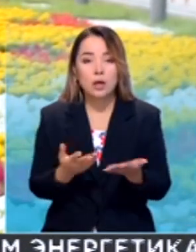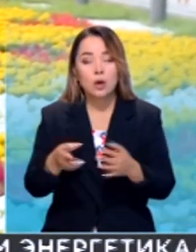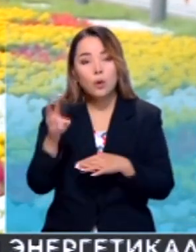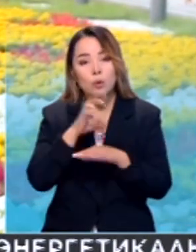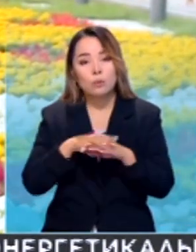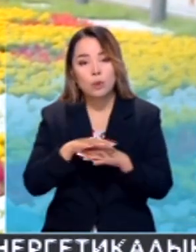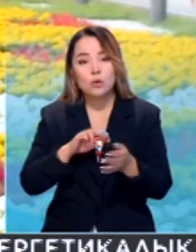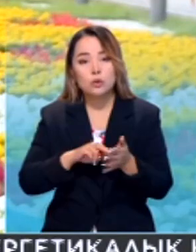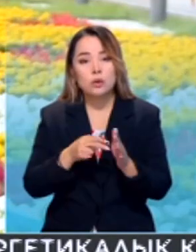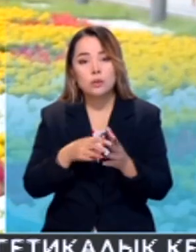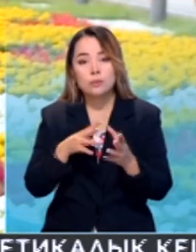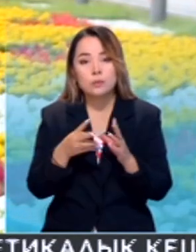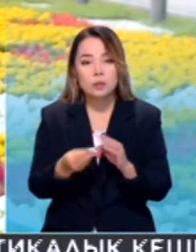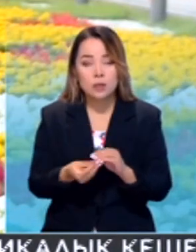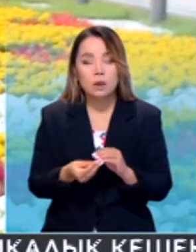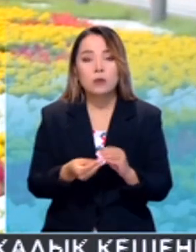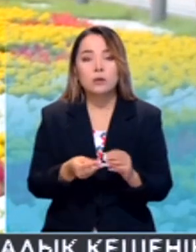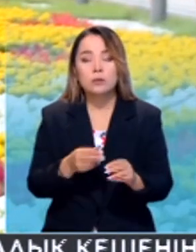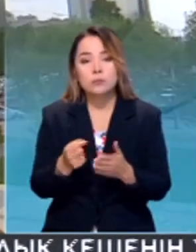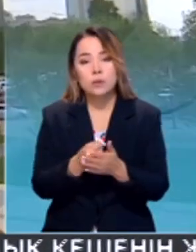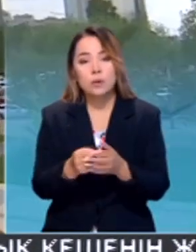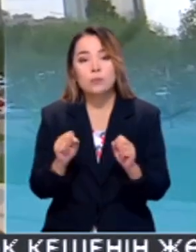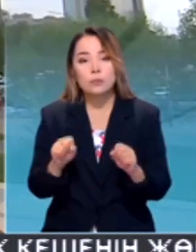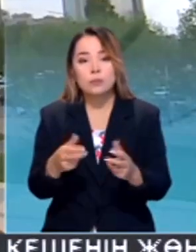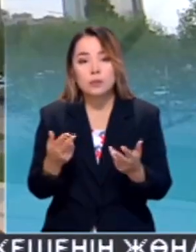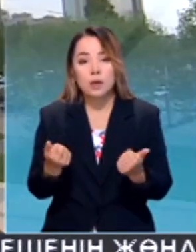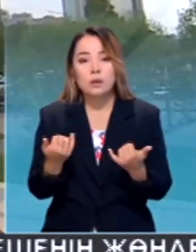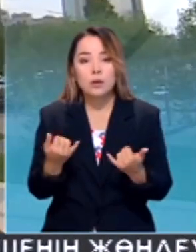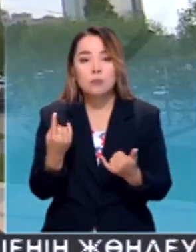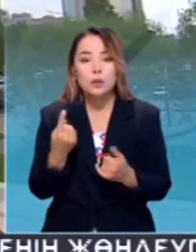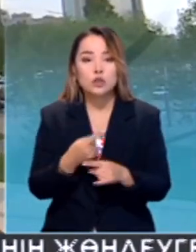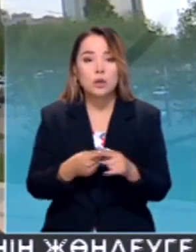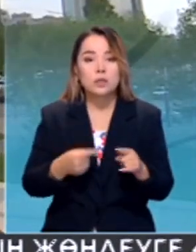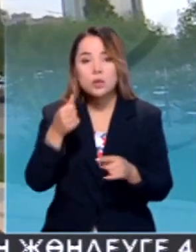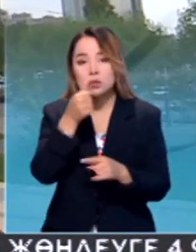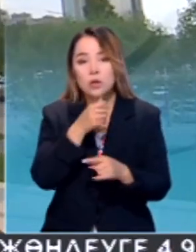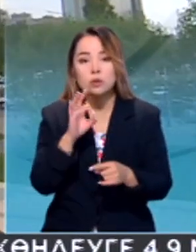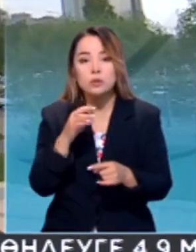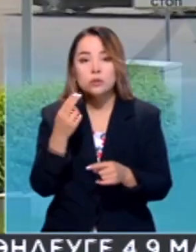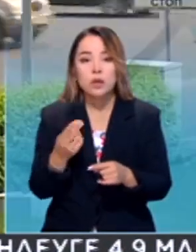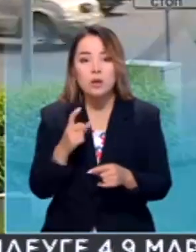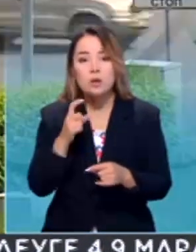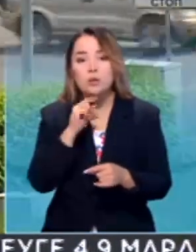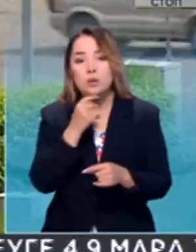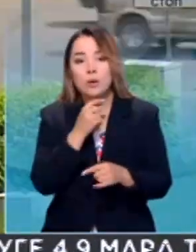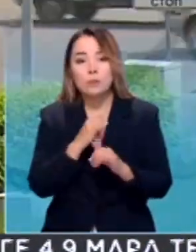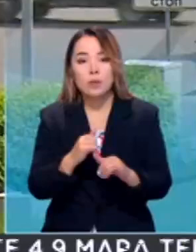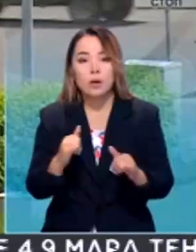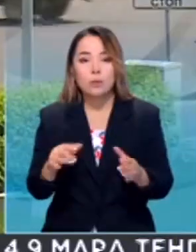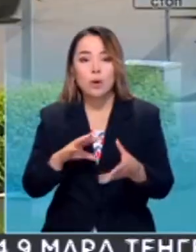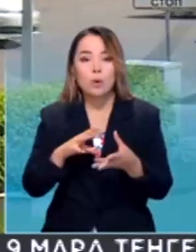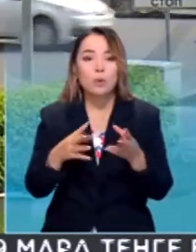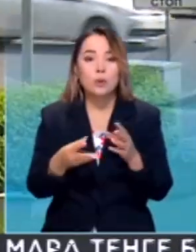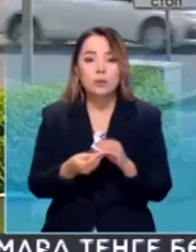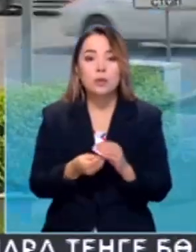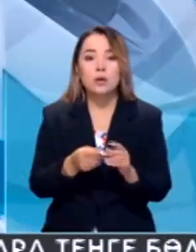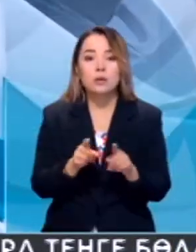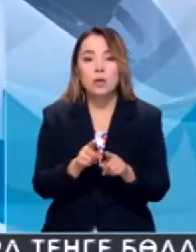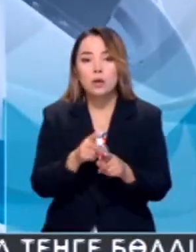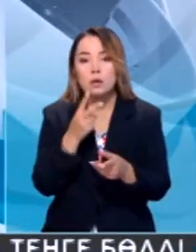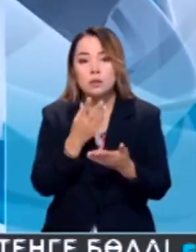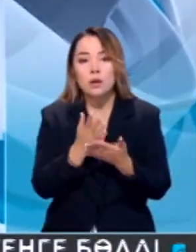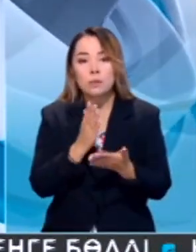Үкімет жоспарлы межені бағындыралды ма? Бірінші жарты жылдықтағы әлеуметтік экономикалық даму қорытындысына қарасақ, нәтиже жаман